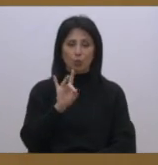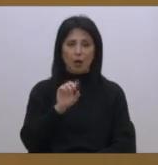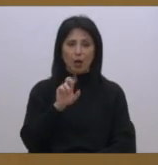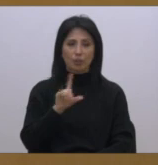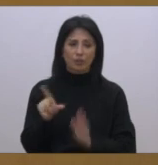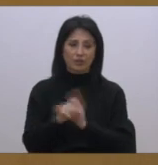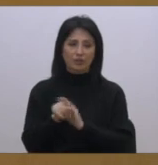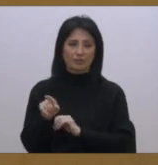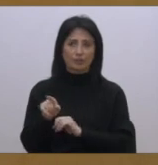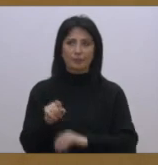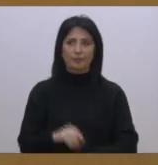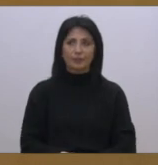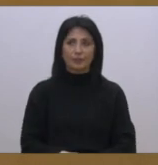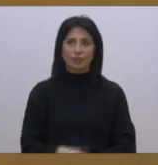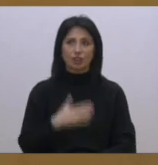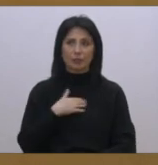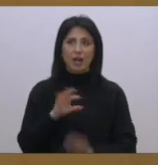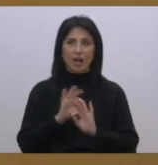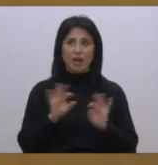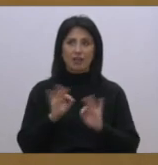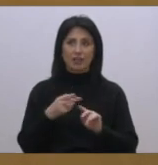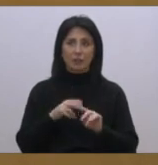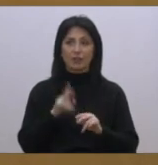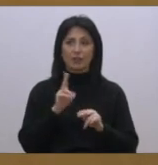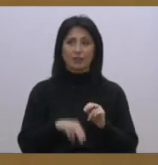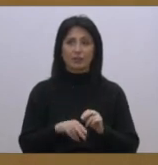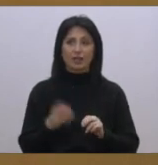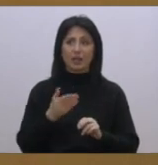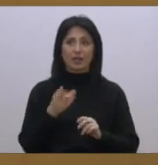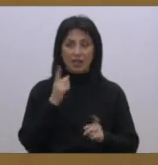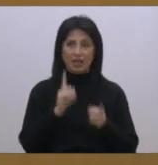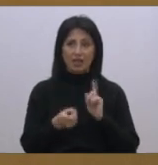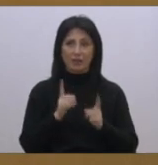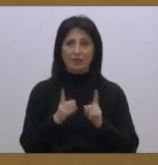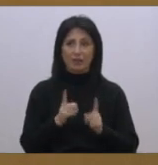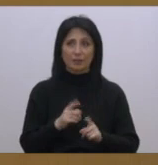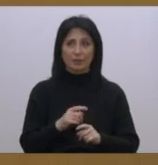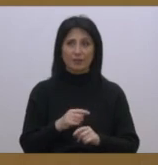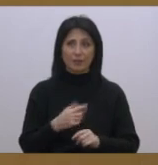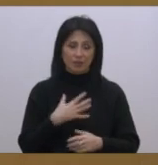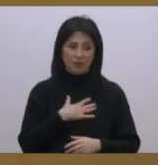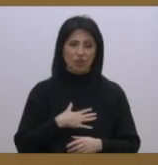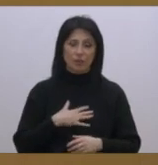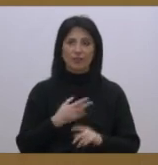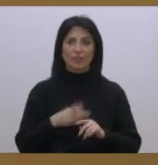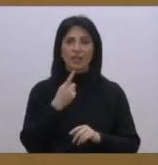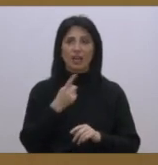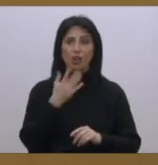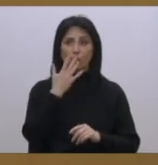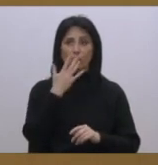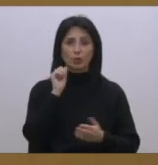ზურაბიშვილთან, რომელმაც ჩემს განცხადებას აი ამით დავასრულებ, რამაც ნამდვილად შემაშფოთა, ეს იყო ერთ-ერთი